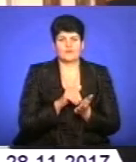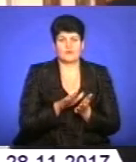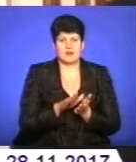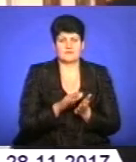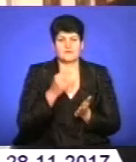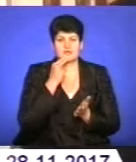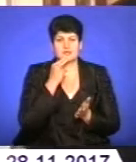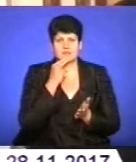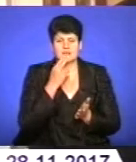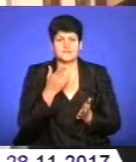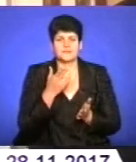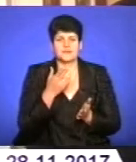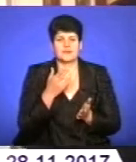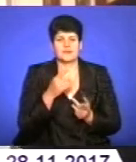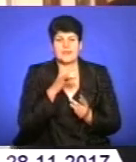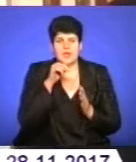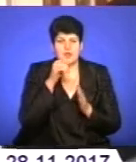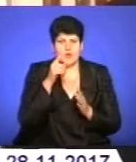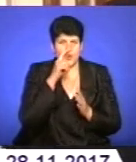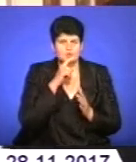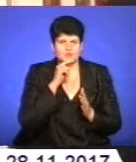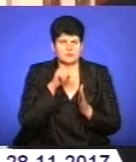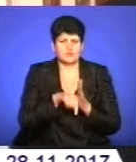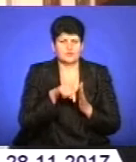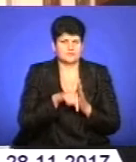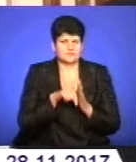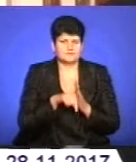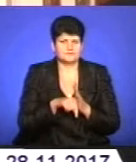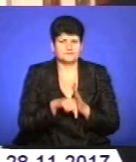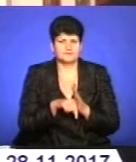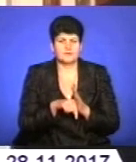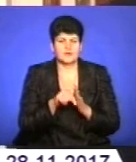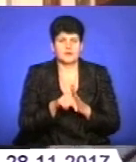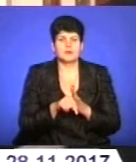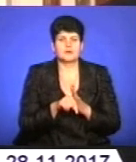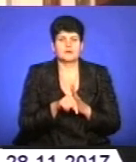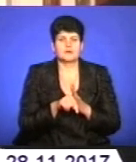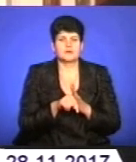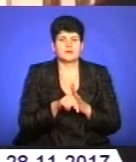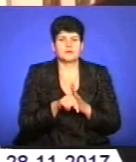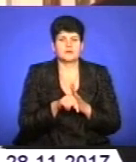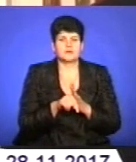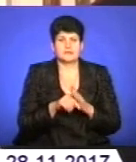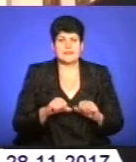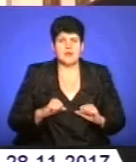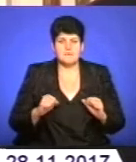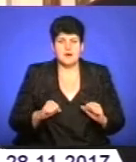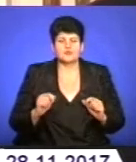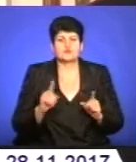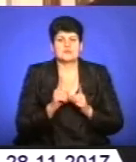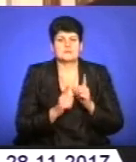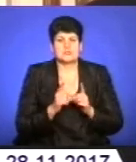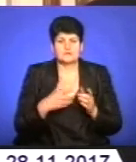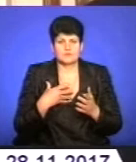споживання страв, не розуміючи поза тим якоїсь такої духовної складової, не вбачаючи її, не намагаючись щось змінити в